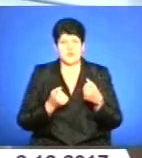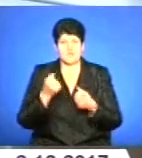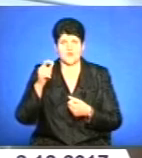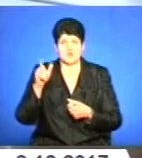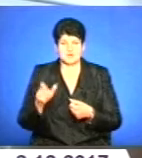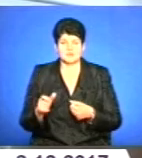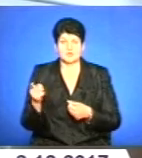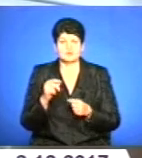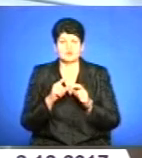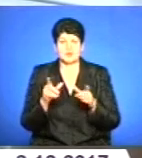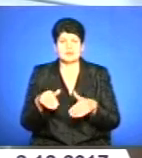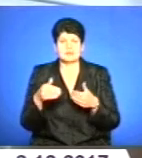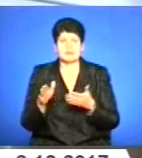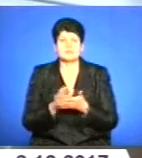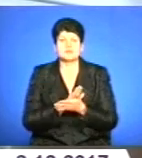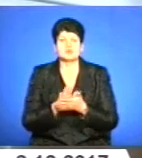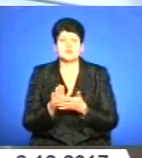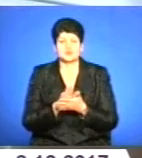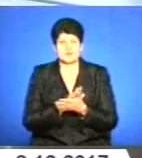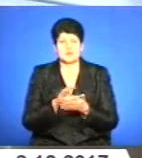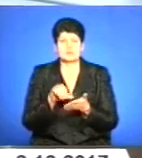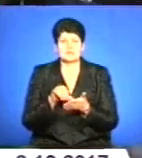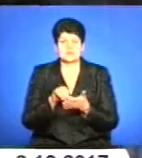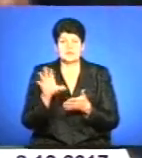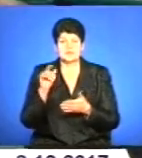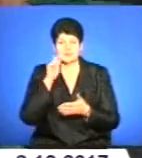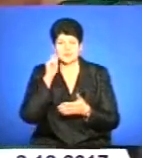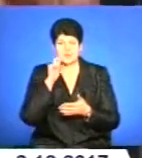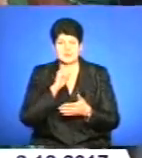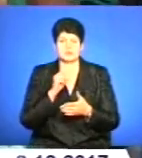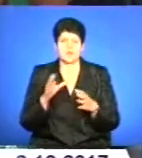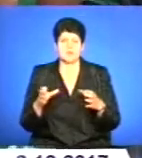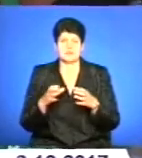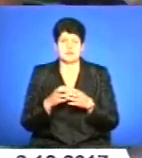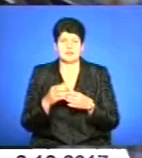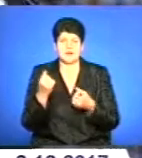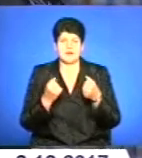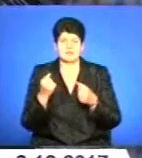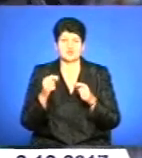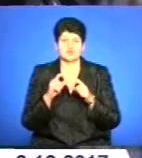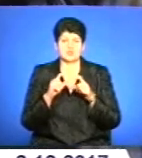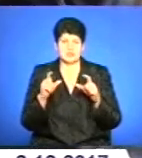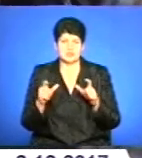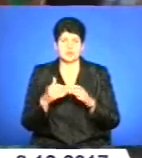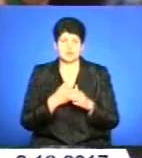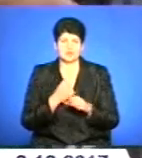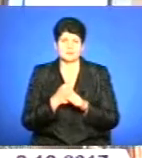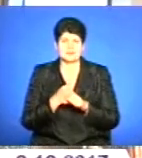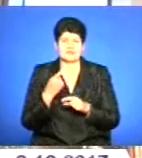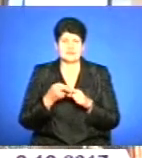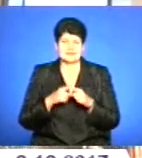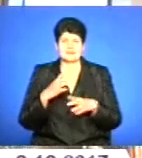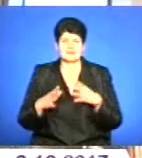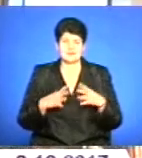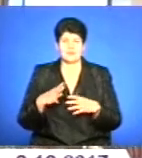тернопільській автошколі їх передали безкоштовно. Представники Всеукраїнського об'єднання автошкіл планують запровадити такі тренінги по всій Україні.